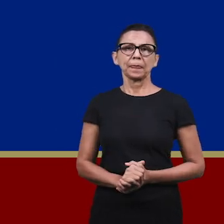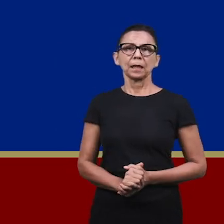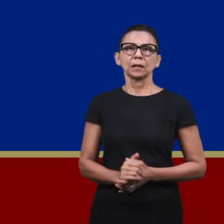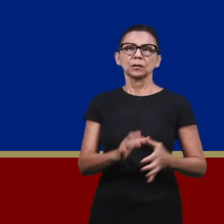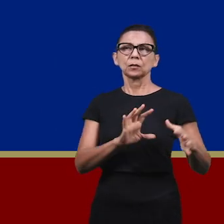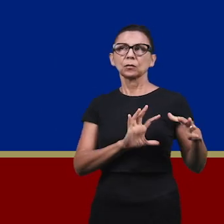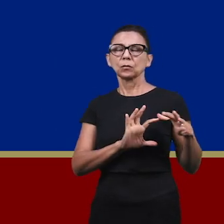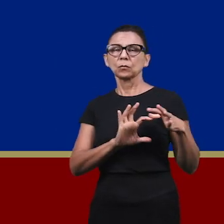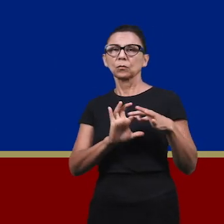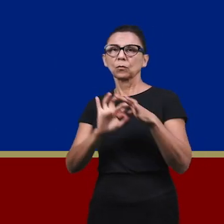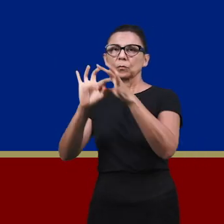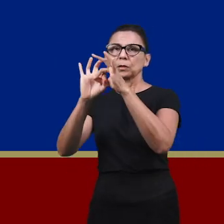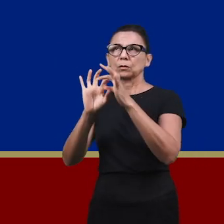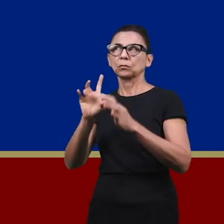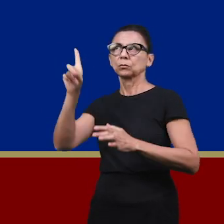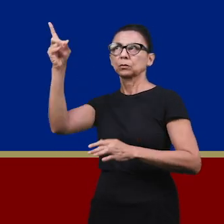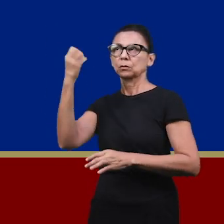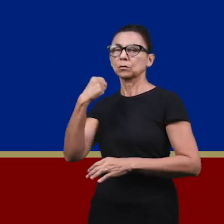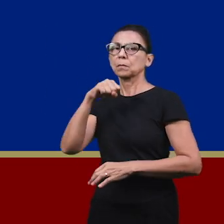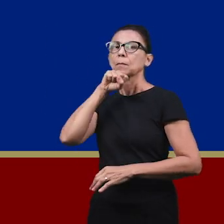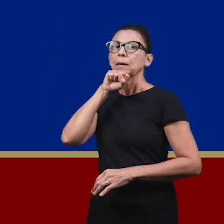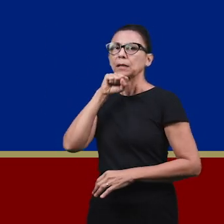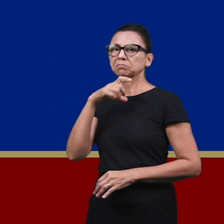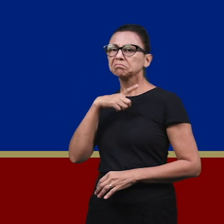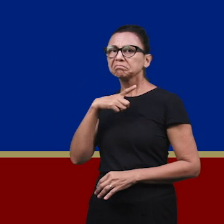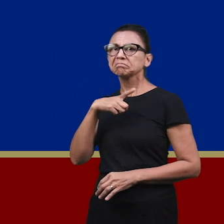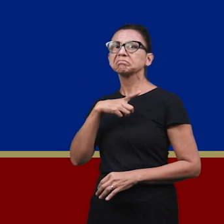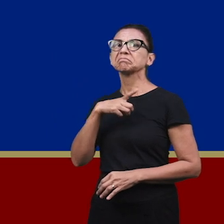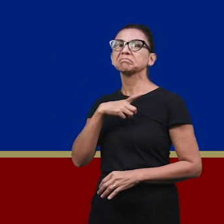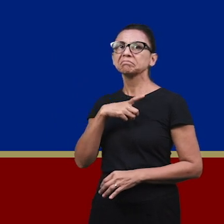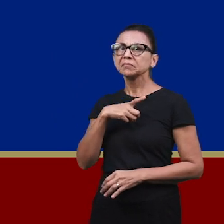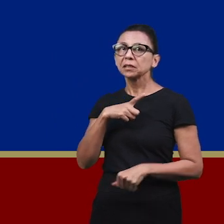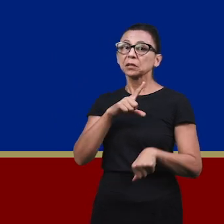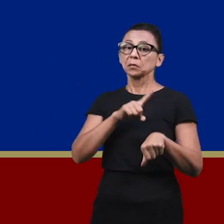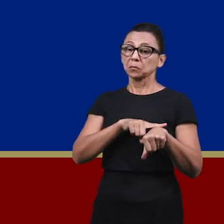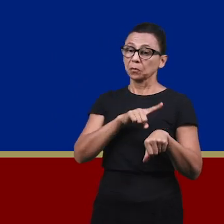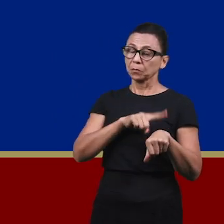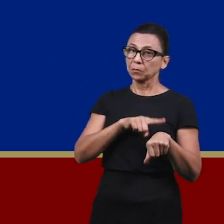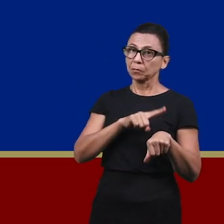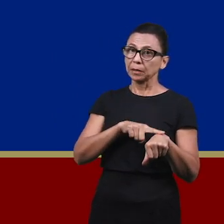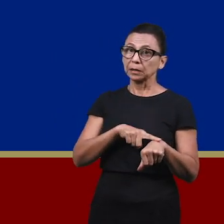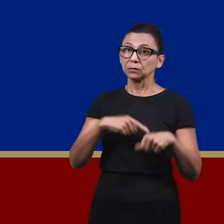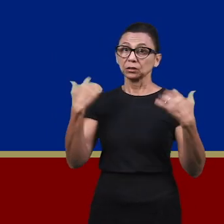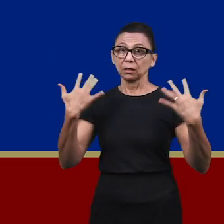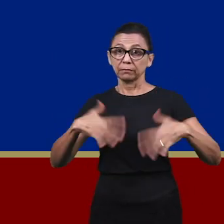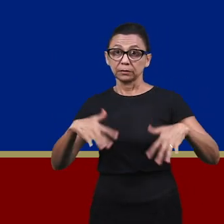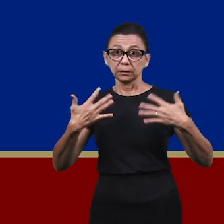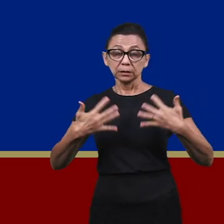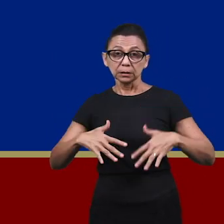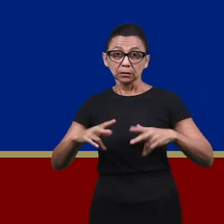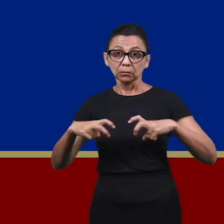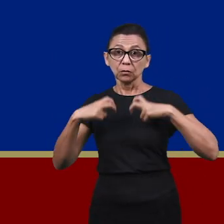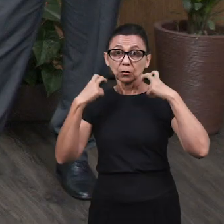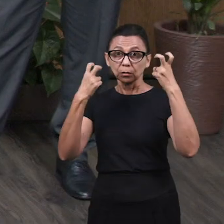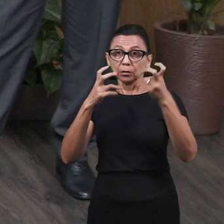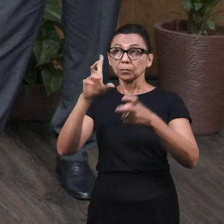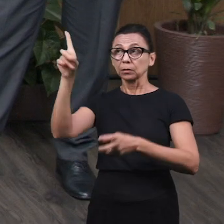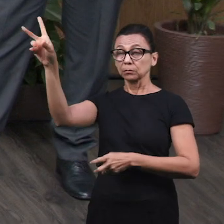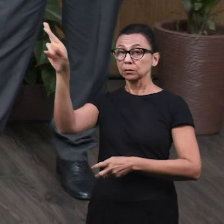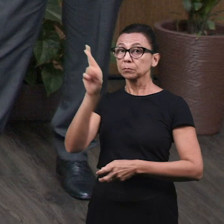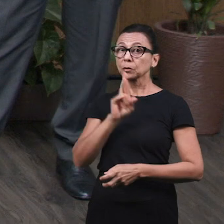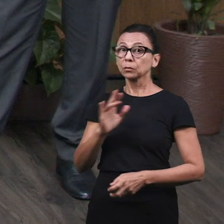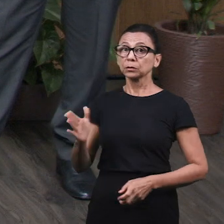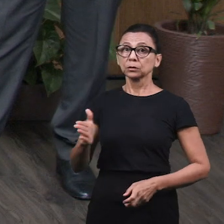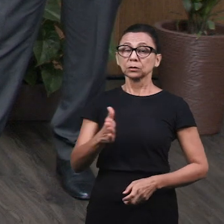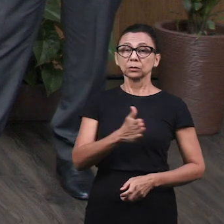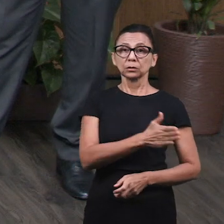la communion avec Dieu le Père, surtout quand nous sommes dans des moments d'affliction. Manuel